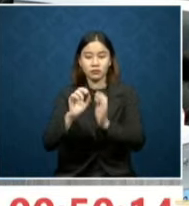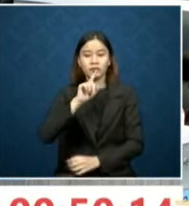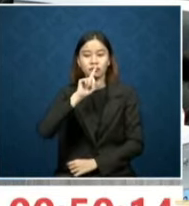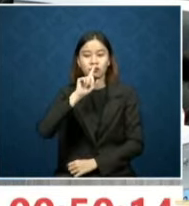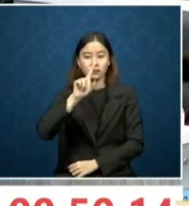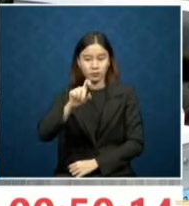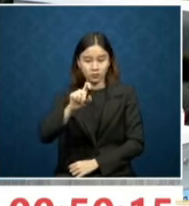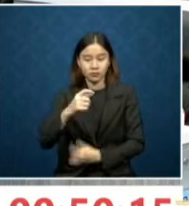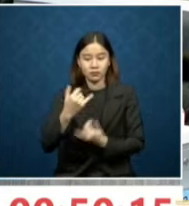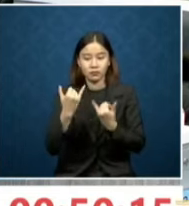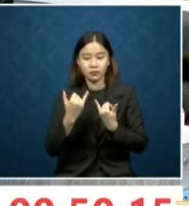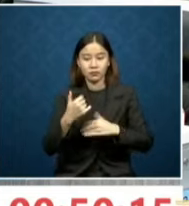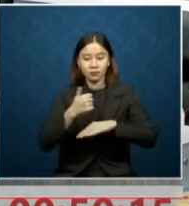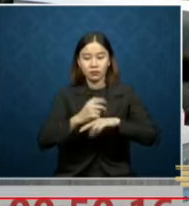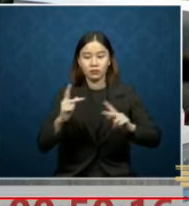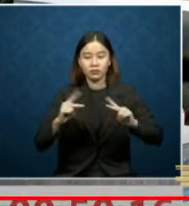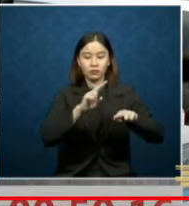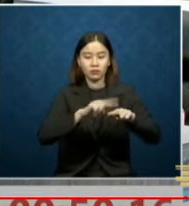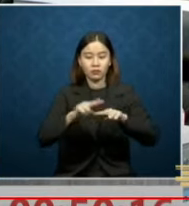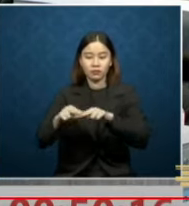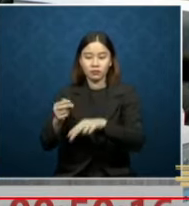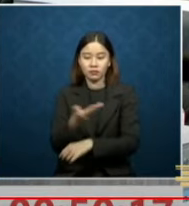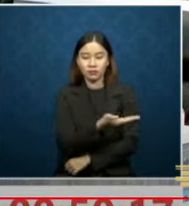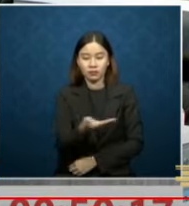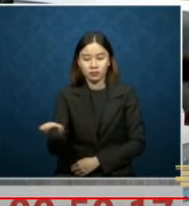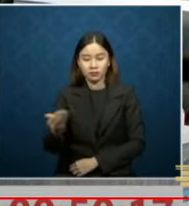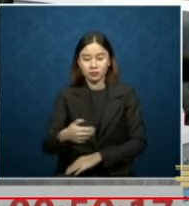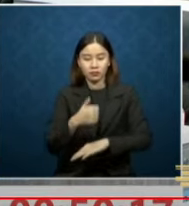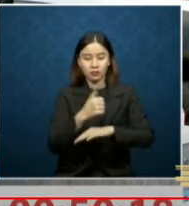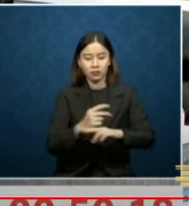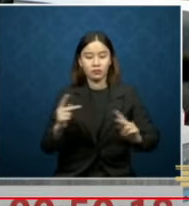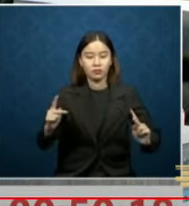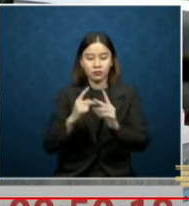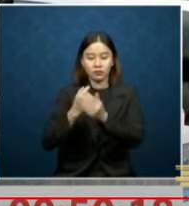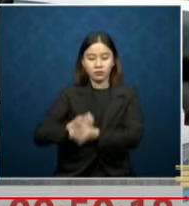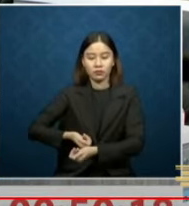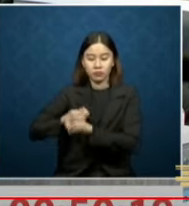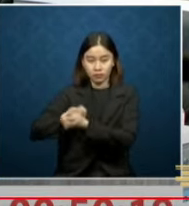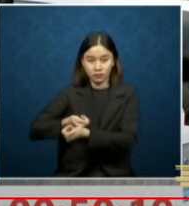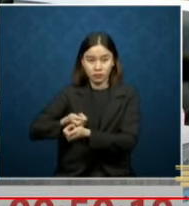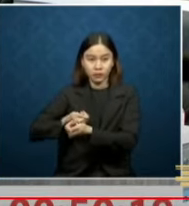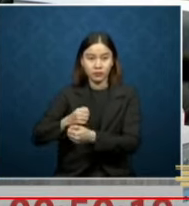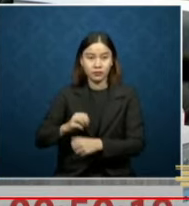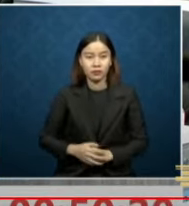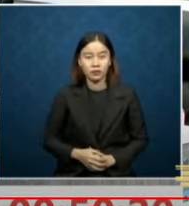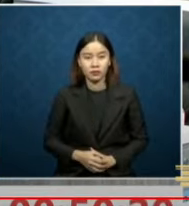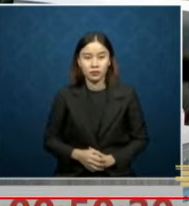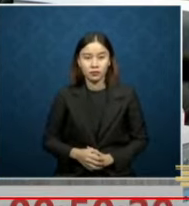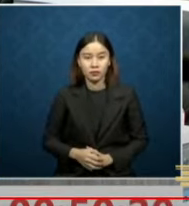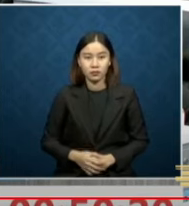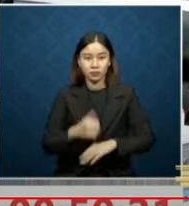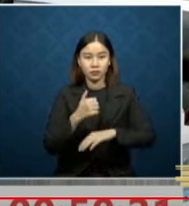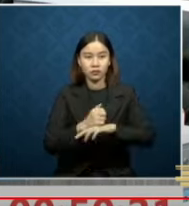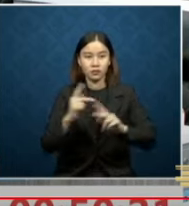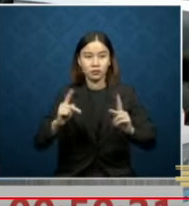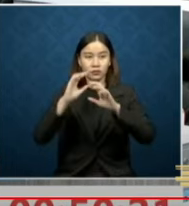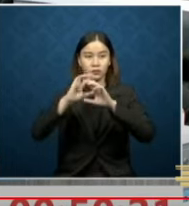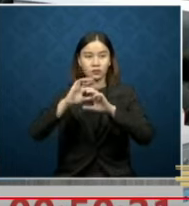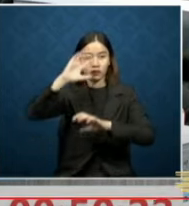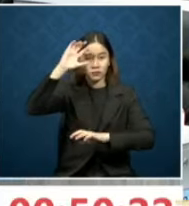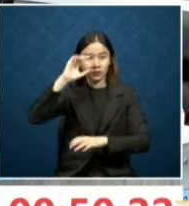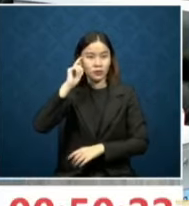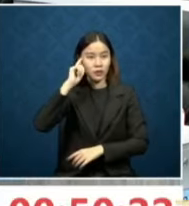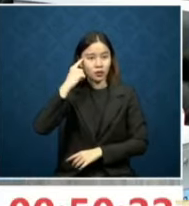ตรีที่นั่งอยู่ในนี้ด้วยนะครับคือท่านรัฐมนตรีว่าการกระทรวงเกษตรนะครับแล้วก็รัฐมนตรีมหาดไทยไม่ท